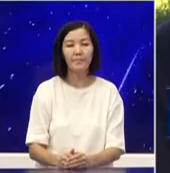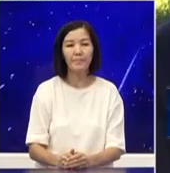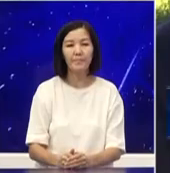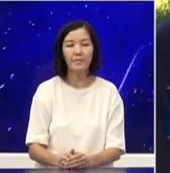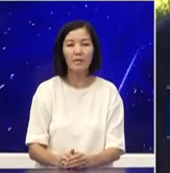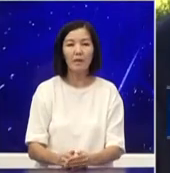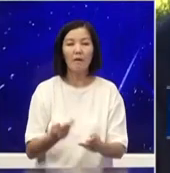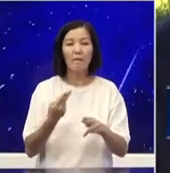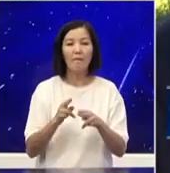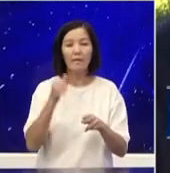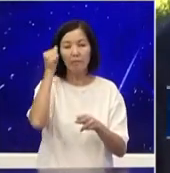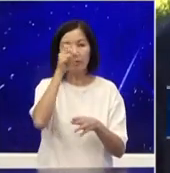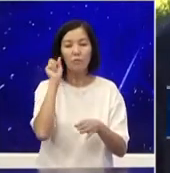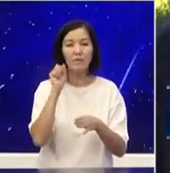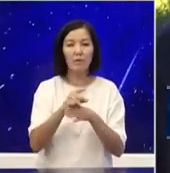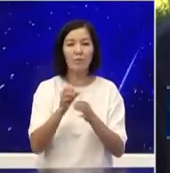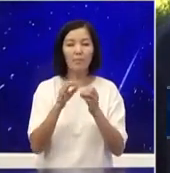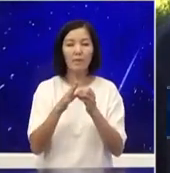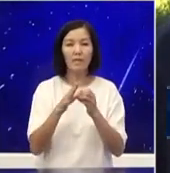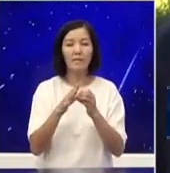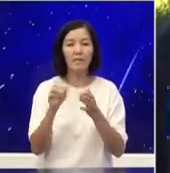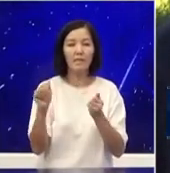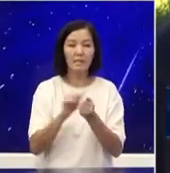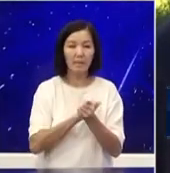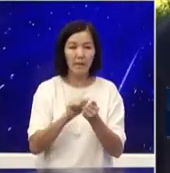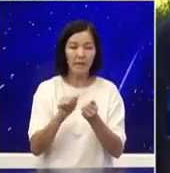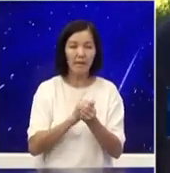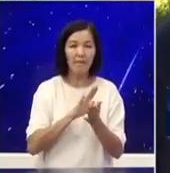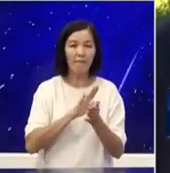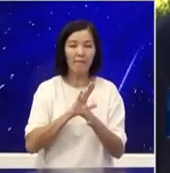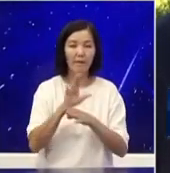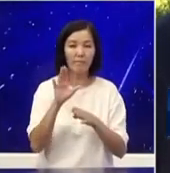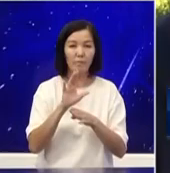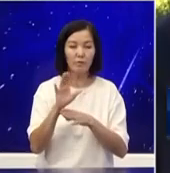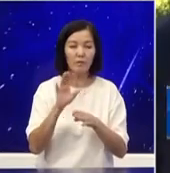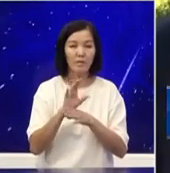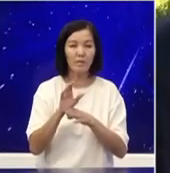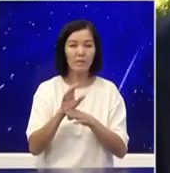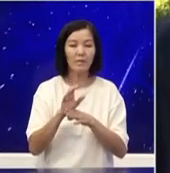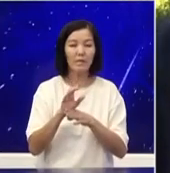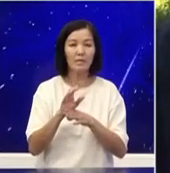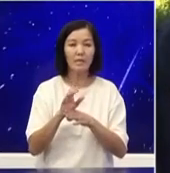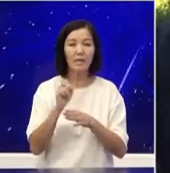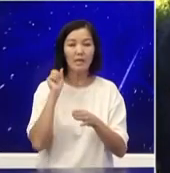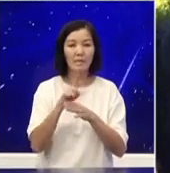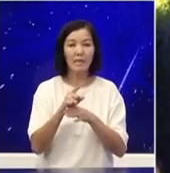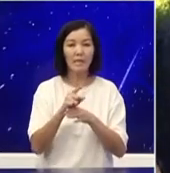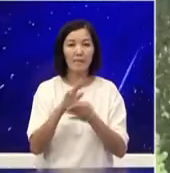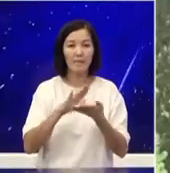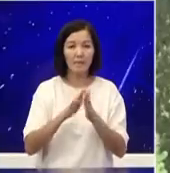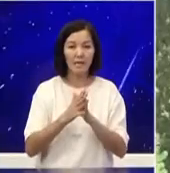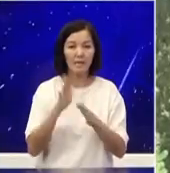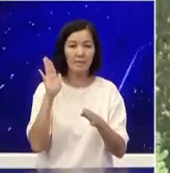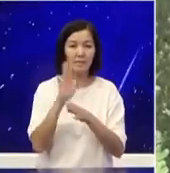В нынешнем году мы подали заявку в 15 типографий на выпуск 145 тысяч учебников. Заявки у нас ведутся согласно